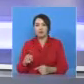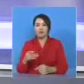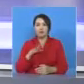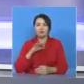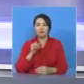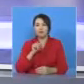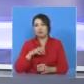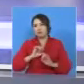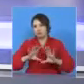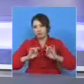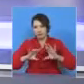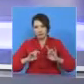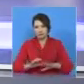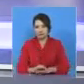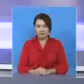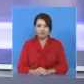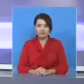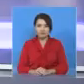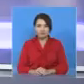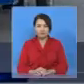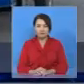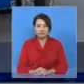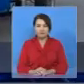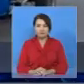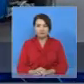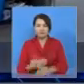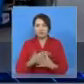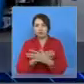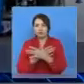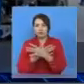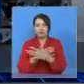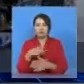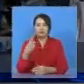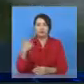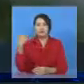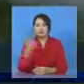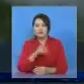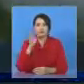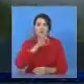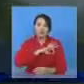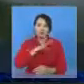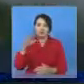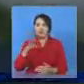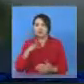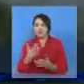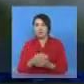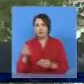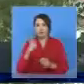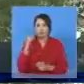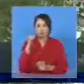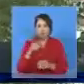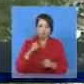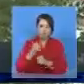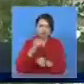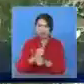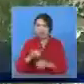әріптесім Жансая Әбдікәрім толықтырады. Шалғын көбелегі осыдан бір апта бұрын пайда болып, зиянкестерді улау жұмыстар аудандар